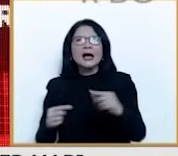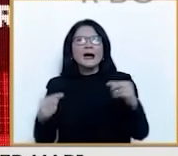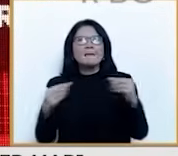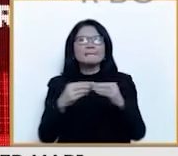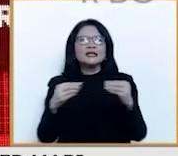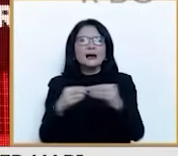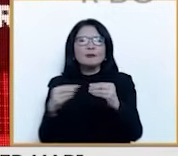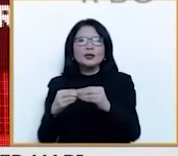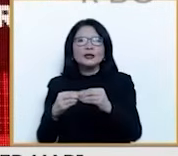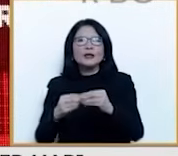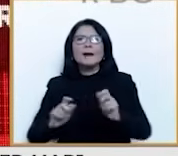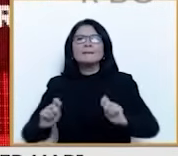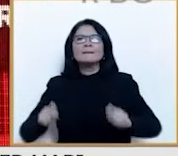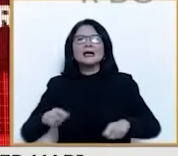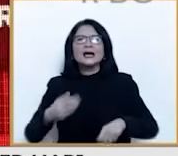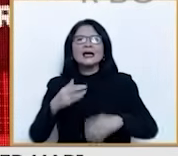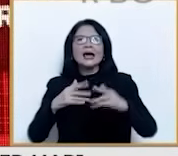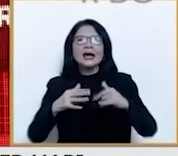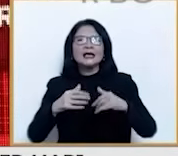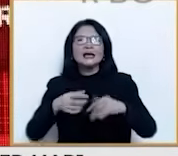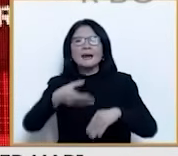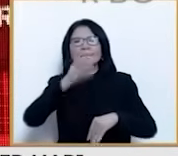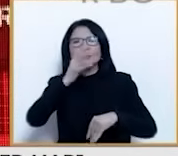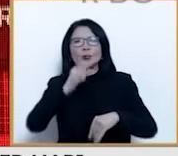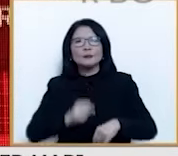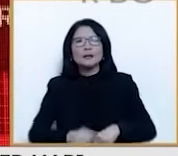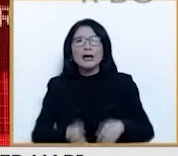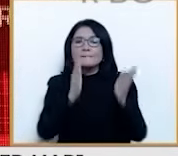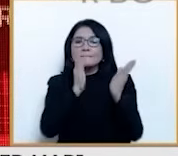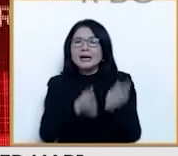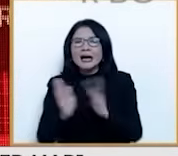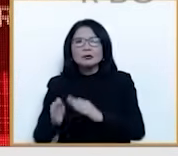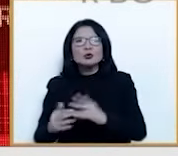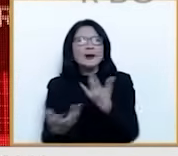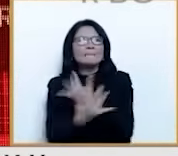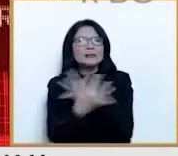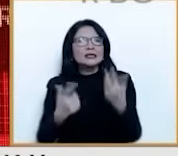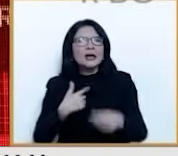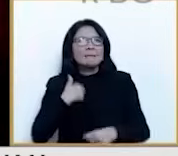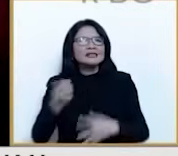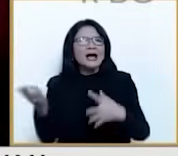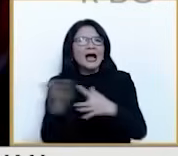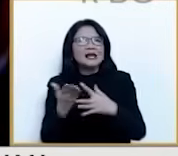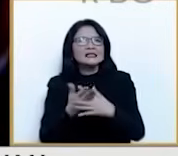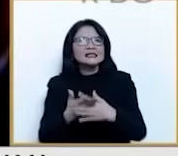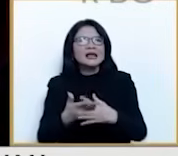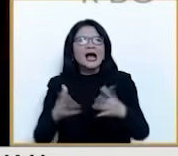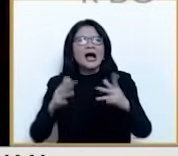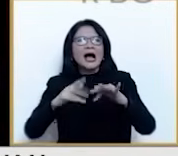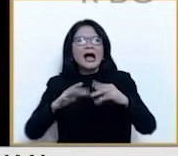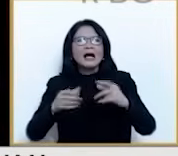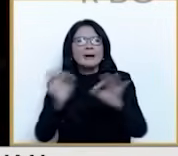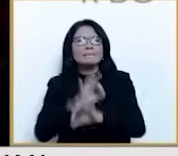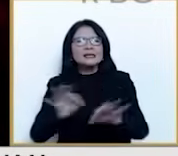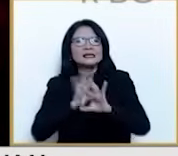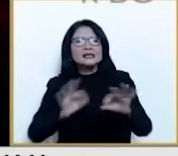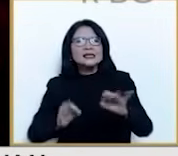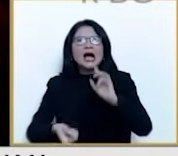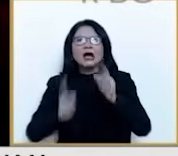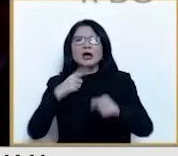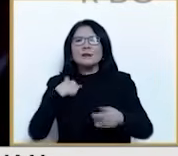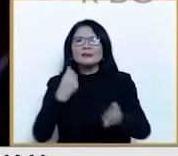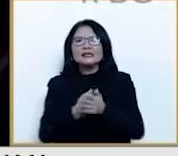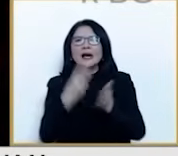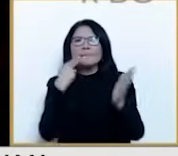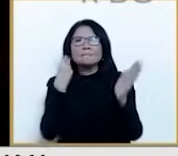dan pemakaian air minum mengatur bahwa masyarakat dapat mengakses air bersih jika dapat